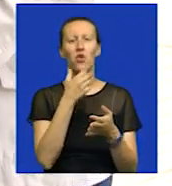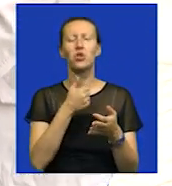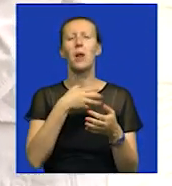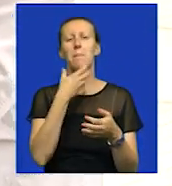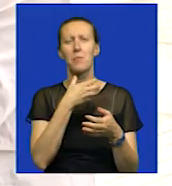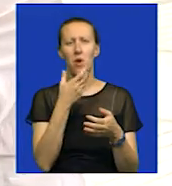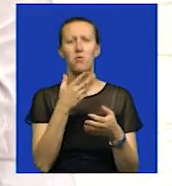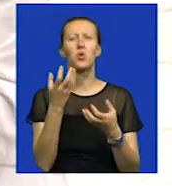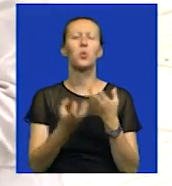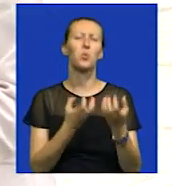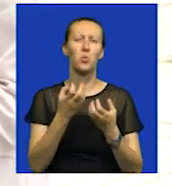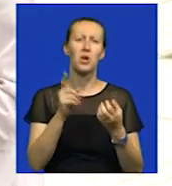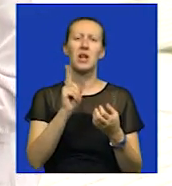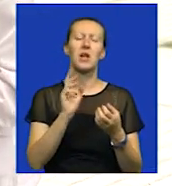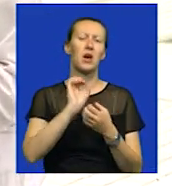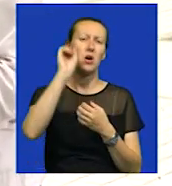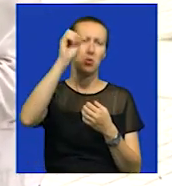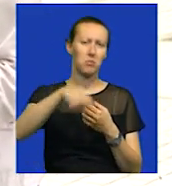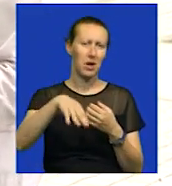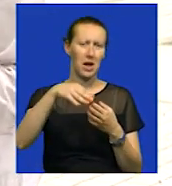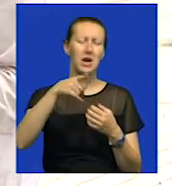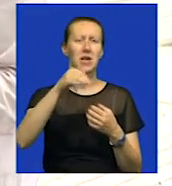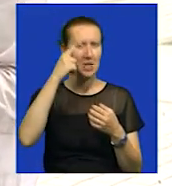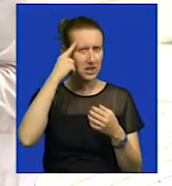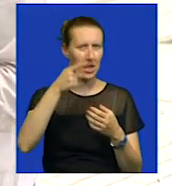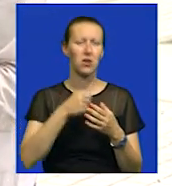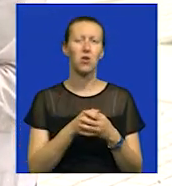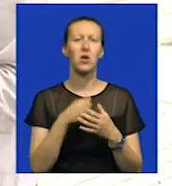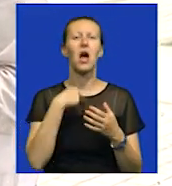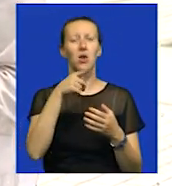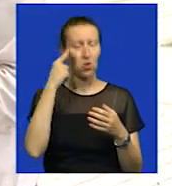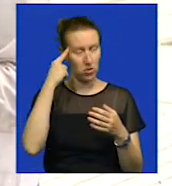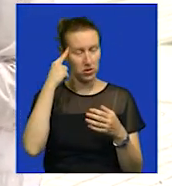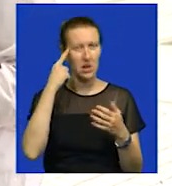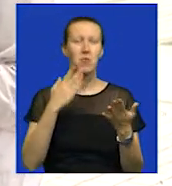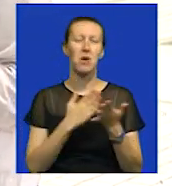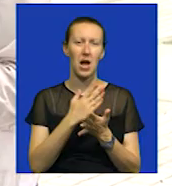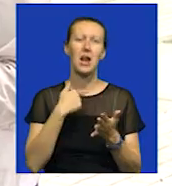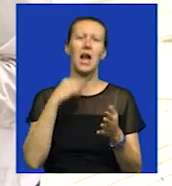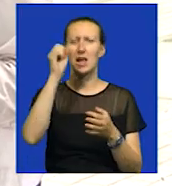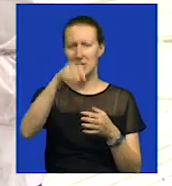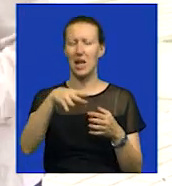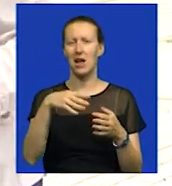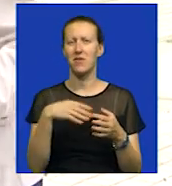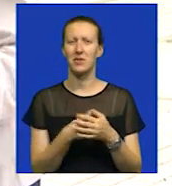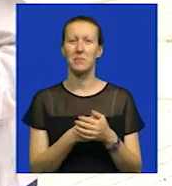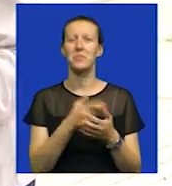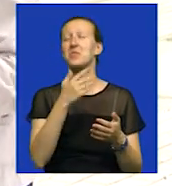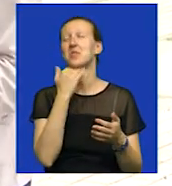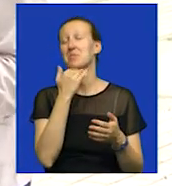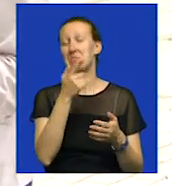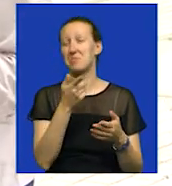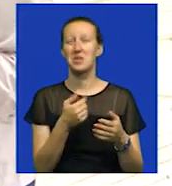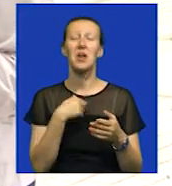ili povrće kuhano, da ne gre u komposter, znate vi to? Ja to znam, ali ja stavim. Ča vas briga?